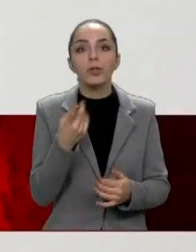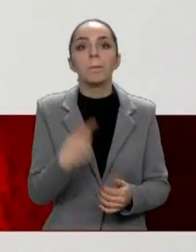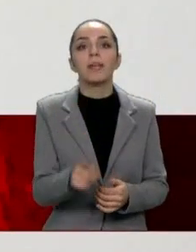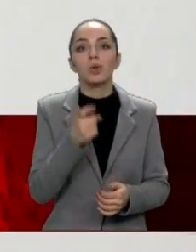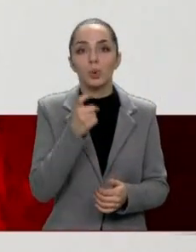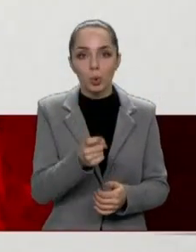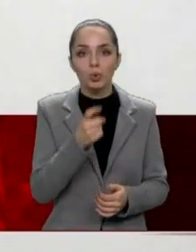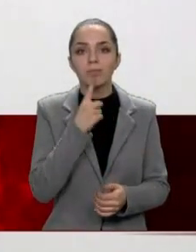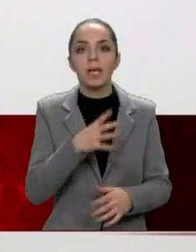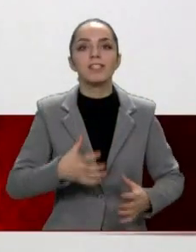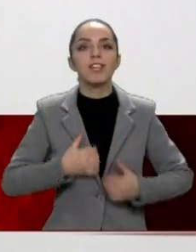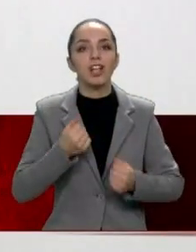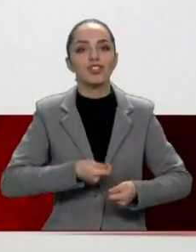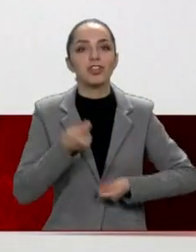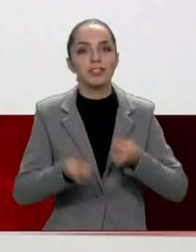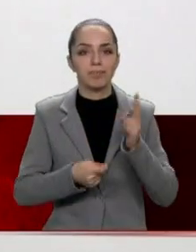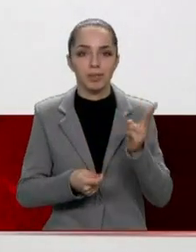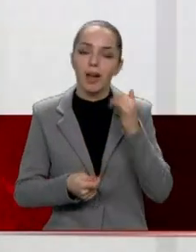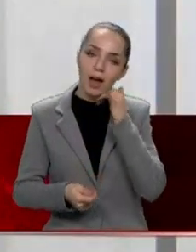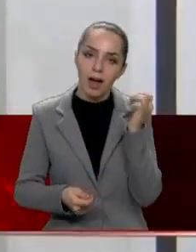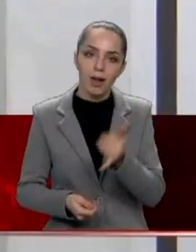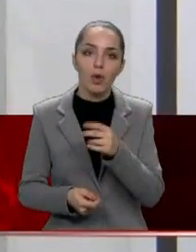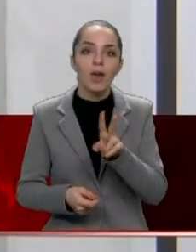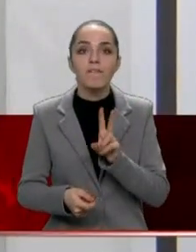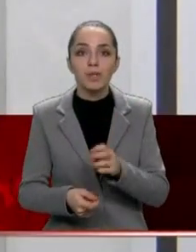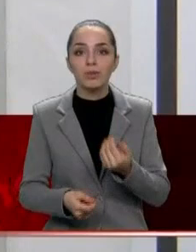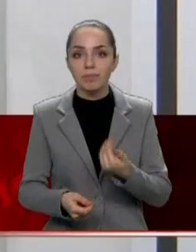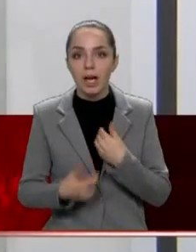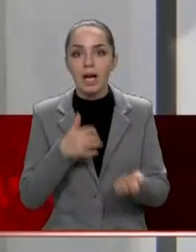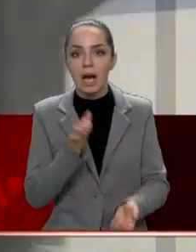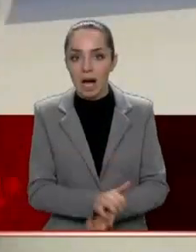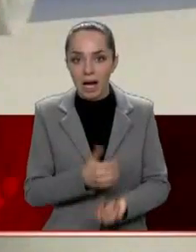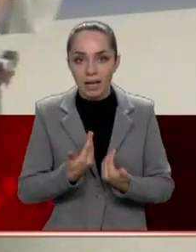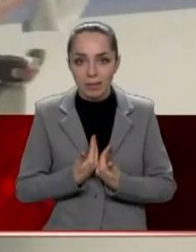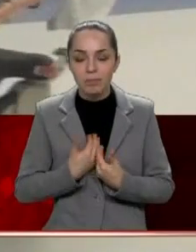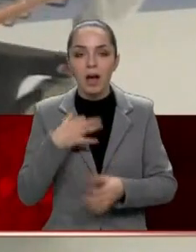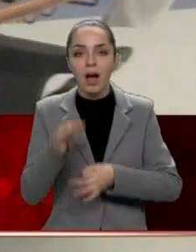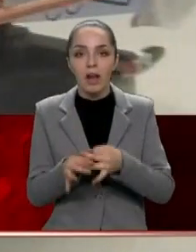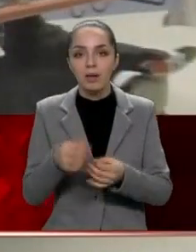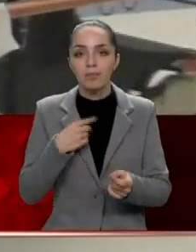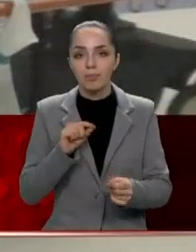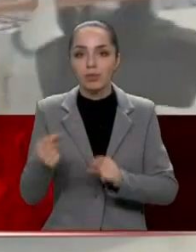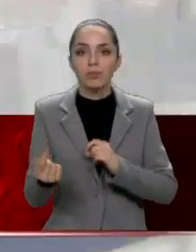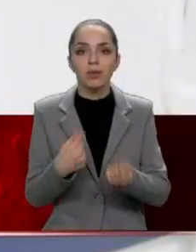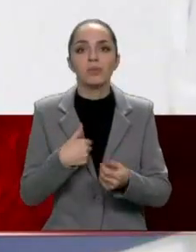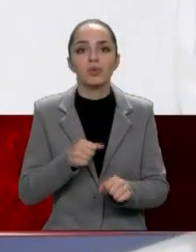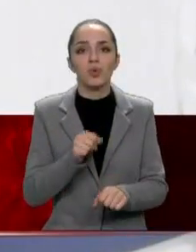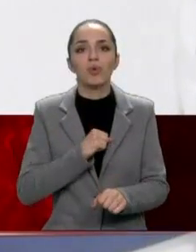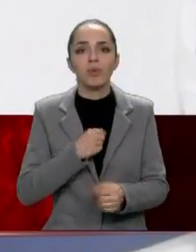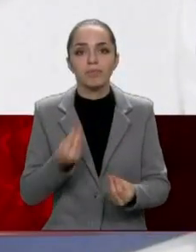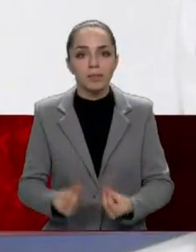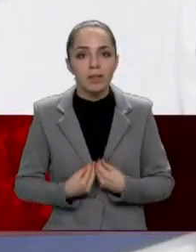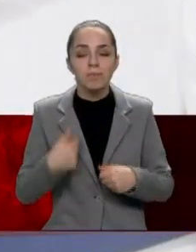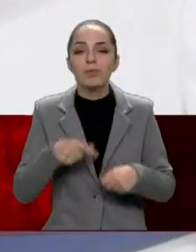sağlık çalışanlarına aitti. Onlar da virüsü ailemize ve yakınlarımıza bulaştırma ihtimali bizi çok kaygılandırıyor. Bu